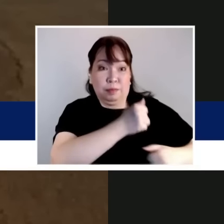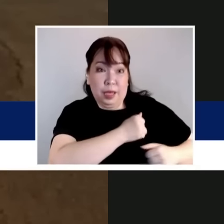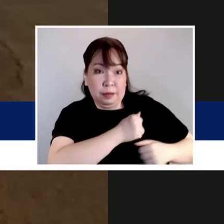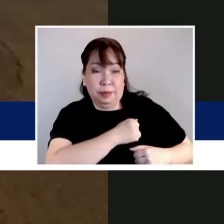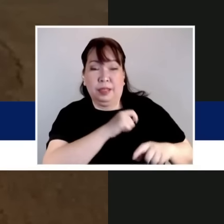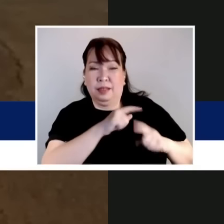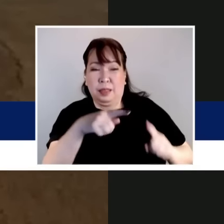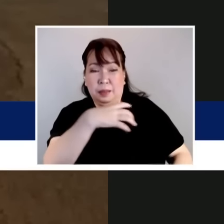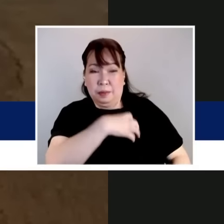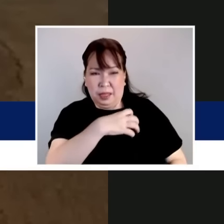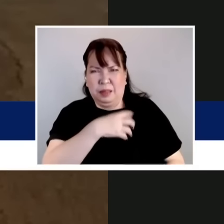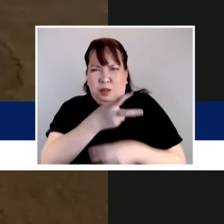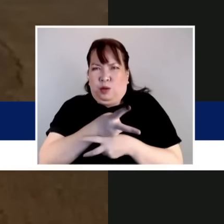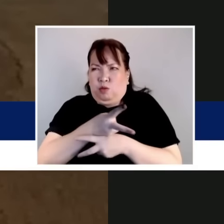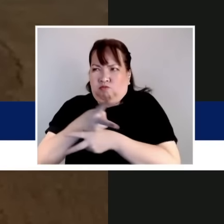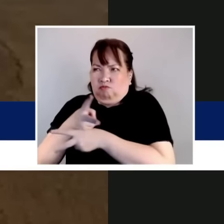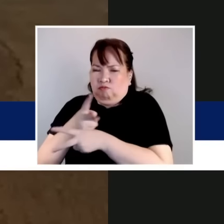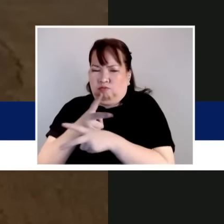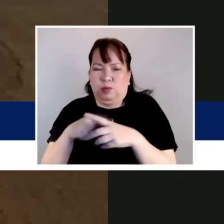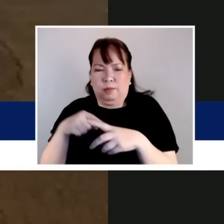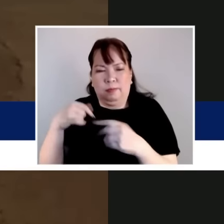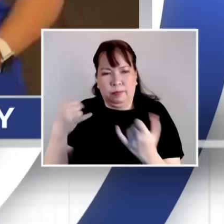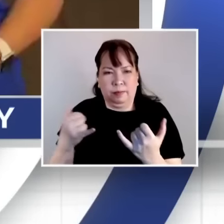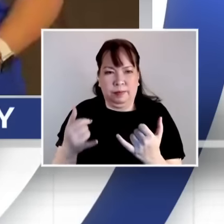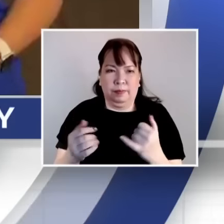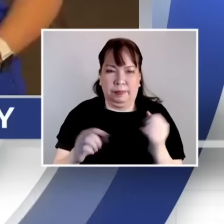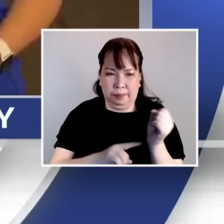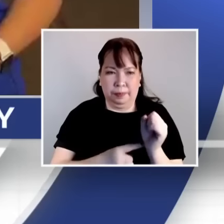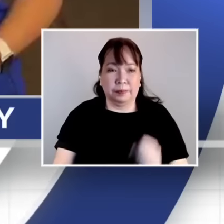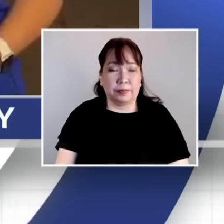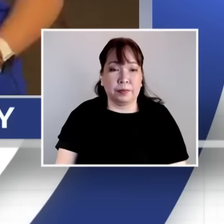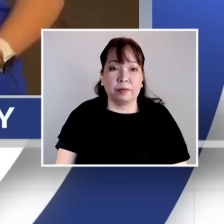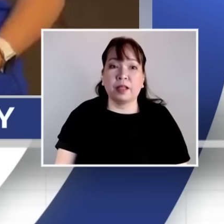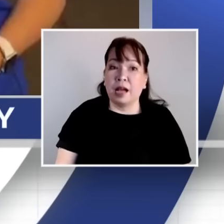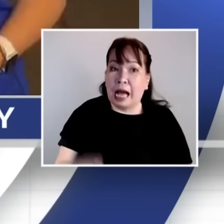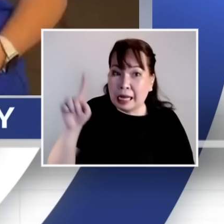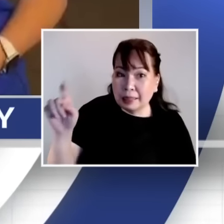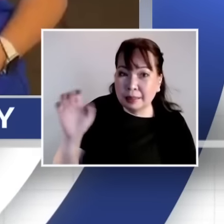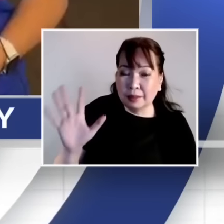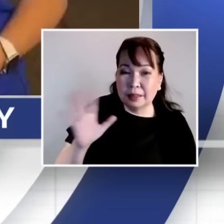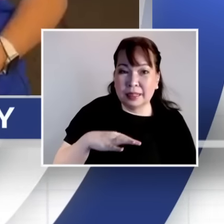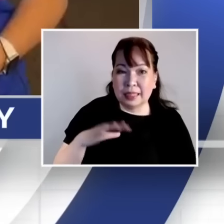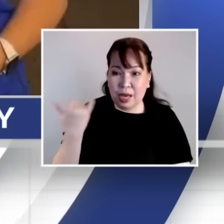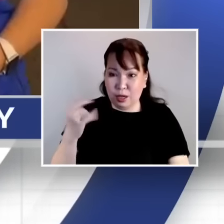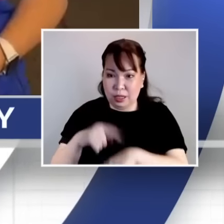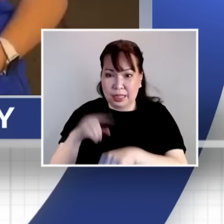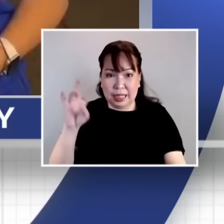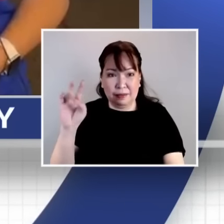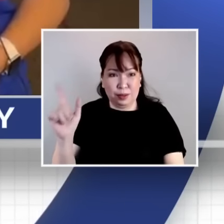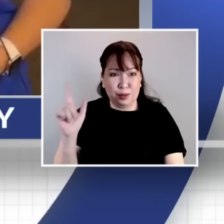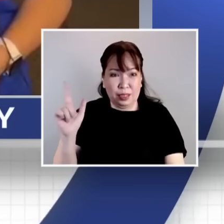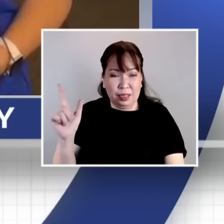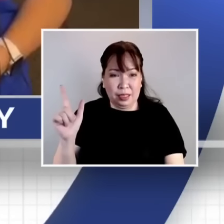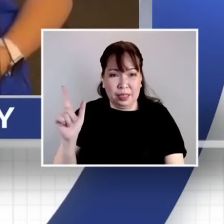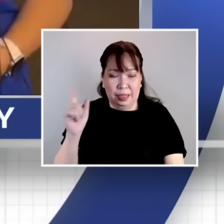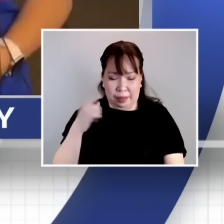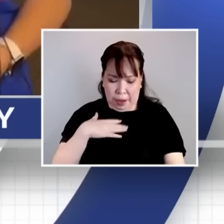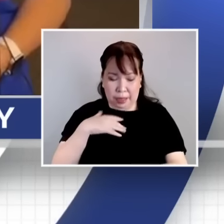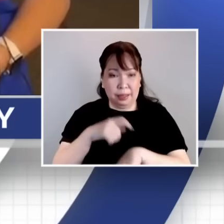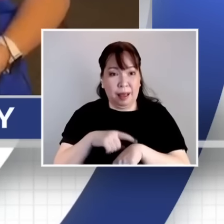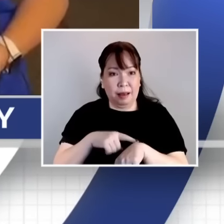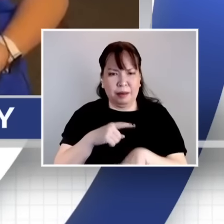ang lugar na ito sa lungsod. Karen? Right, Lerio, isang tanong lang, 7:20 na ng gabi, no, base sa reloko.